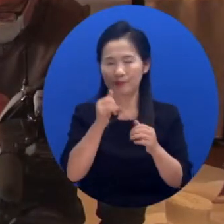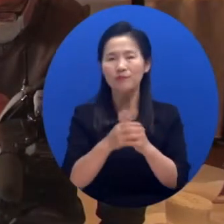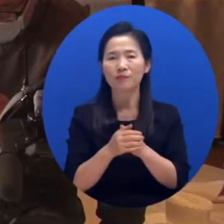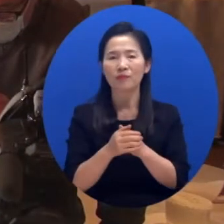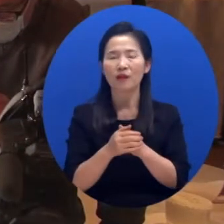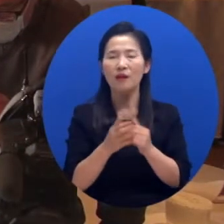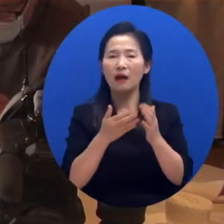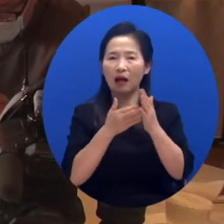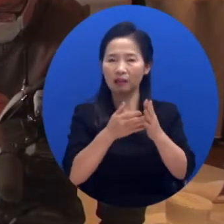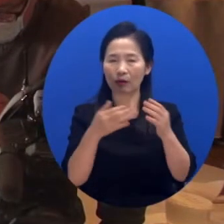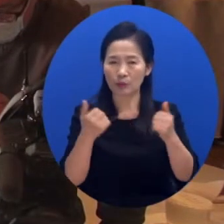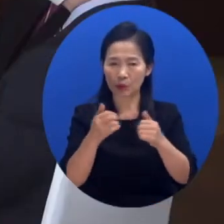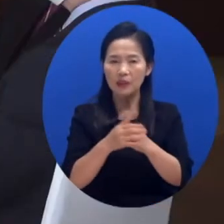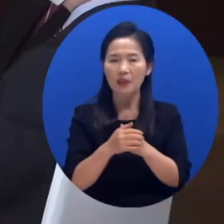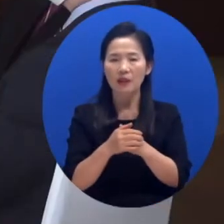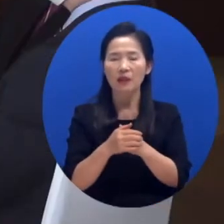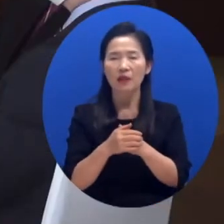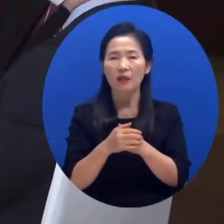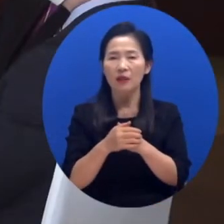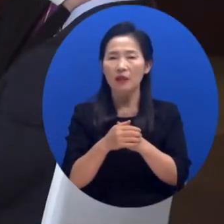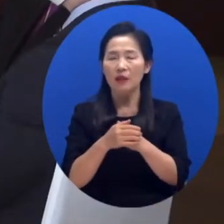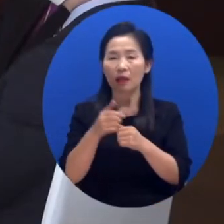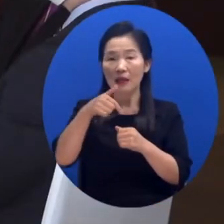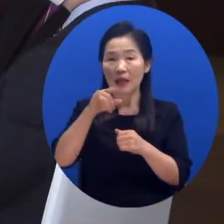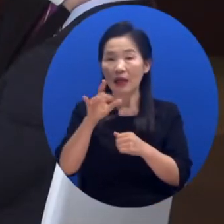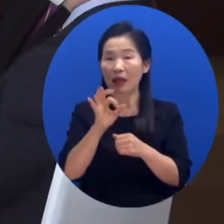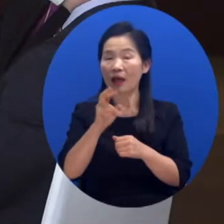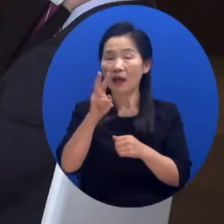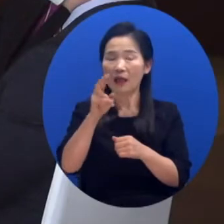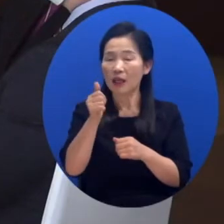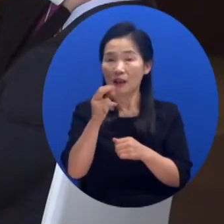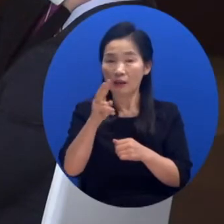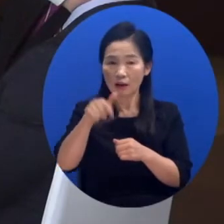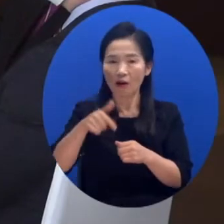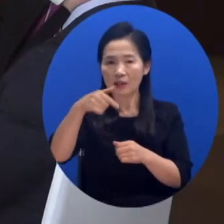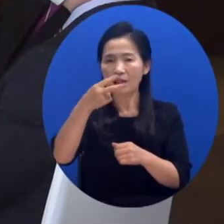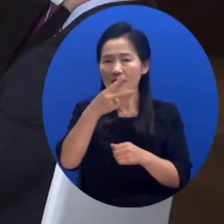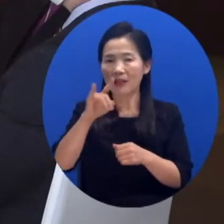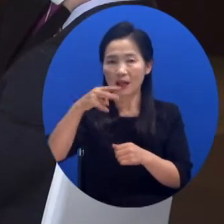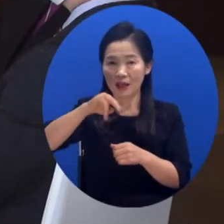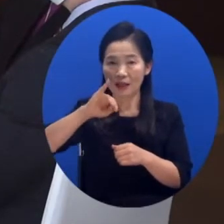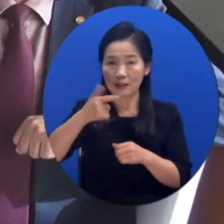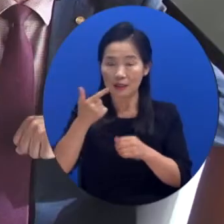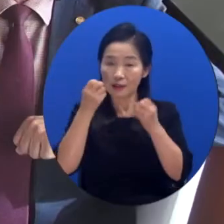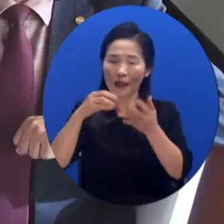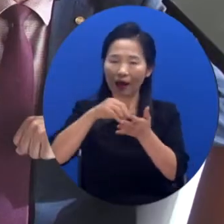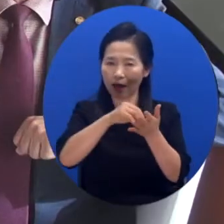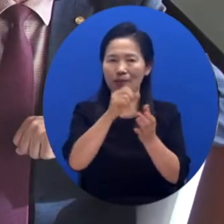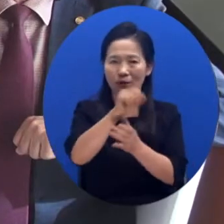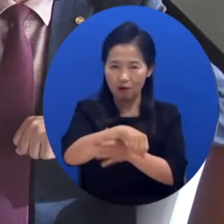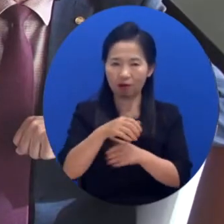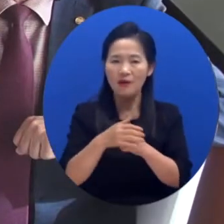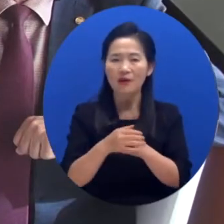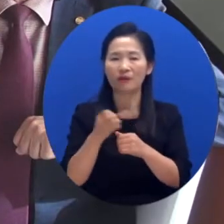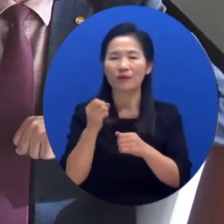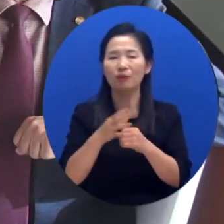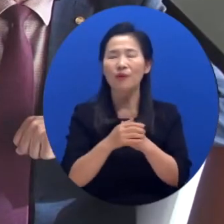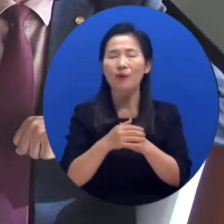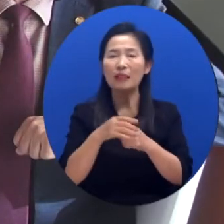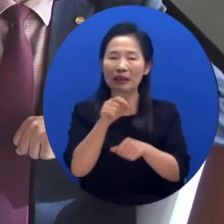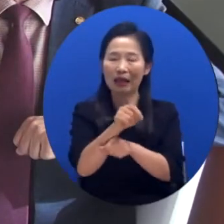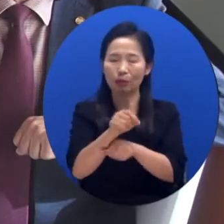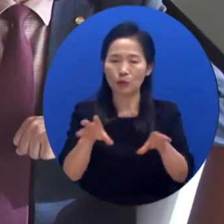안건 토의에서는 대한예수교장로의 개혁 대신 교단에 가입을 허락했으며 예장 고신 이영한